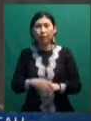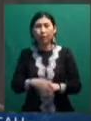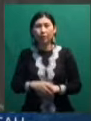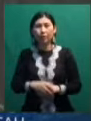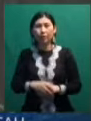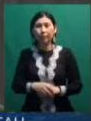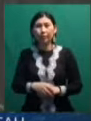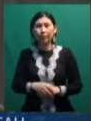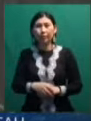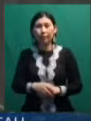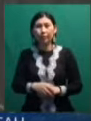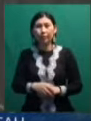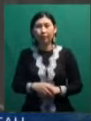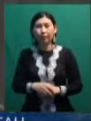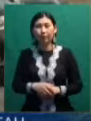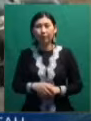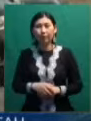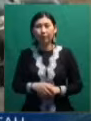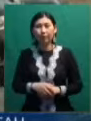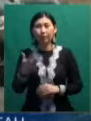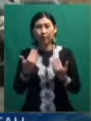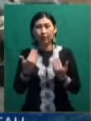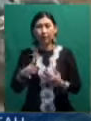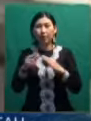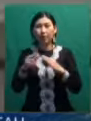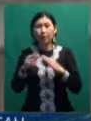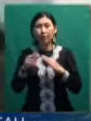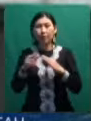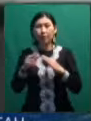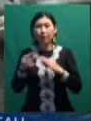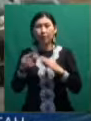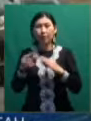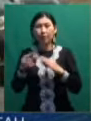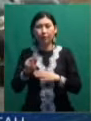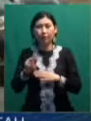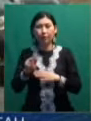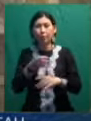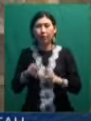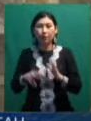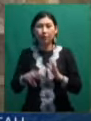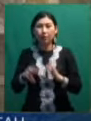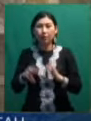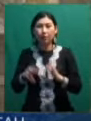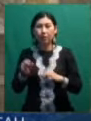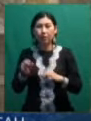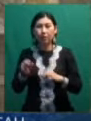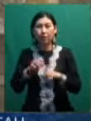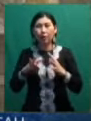емделуде. Облыстық инфекциялық стационарда 80 науқас, ал аудандардағы инфекциялық стационарларда 16 адам ем